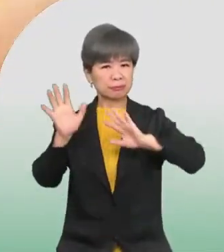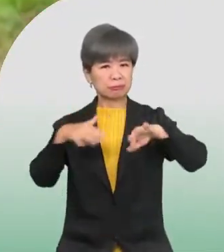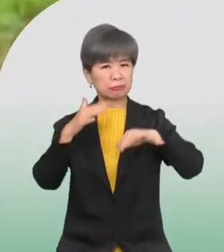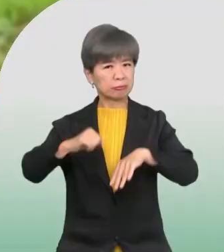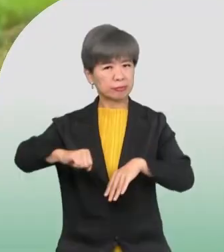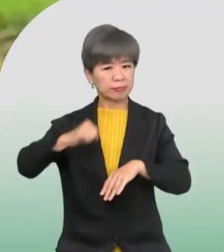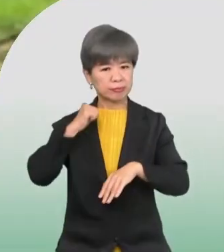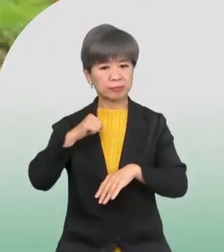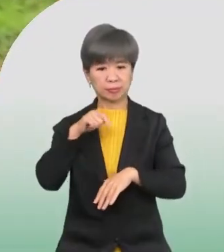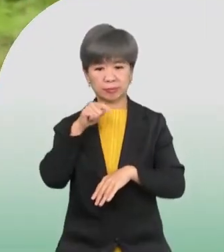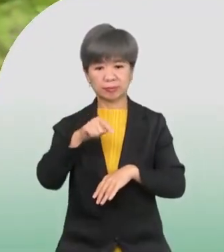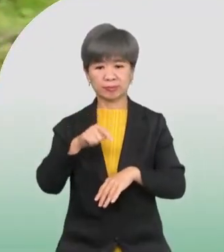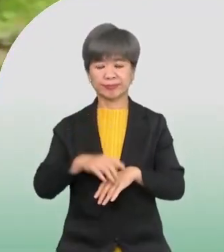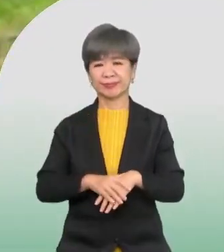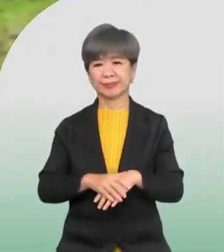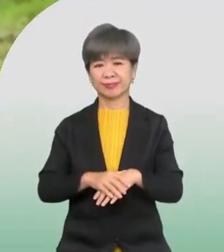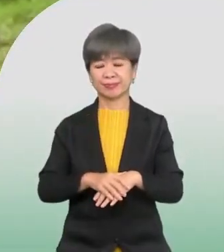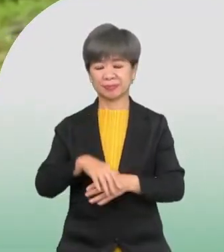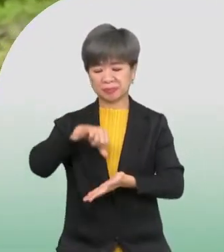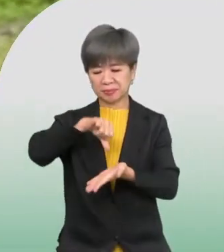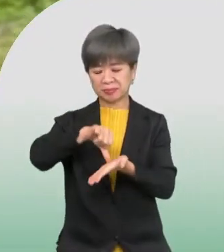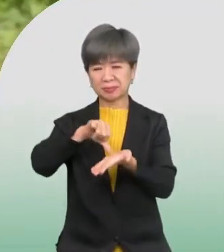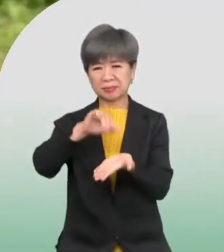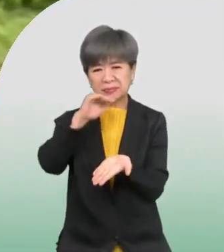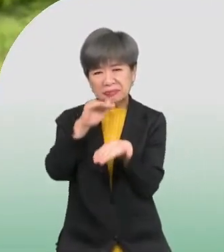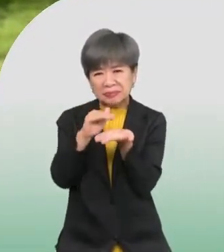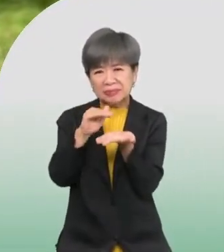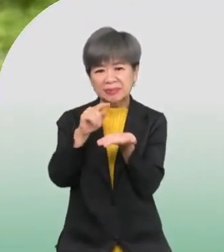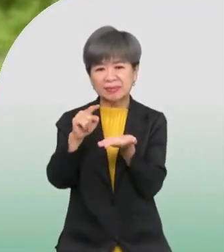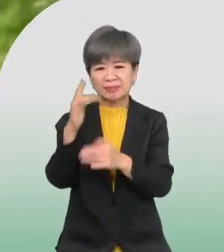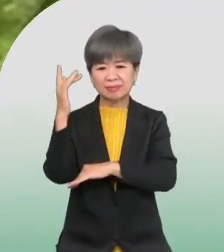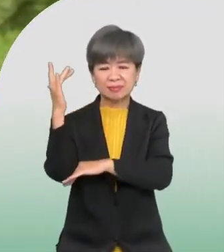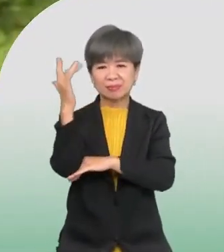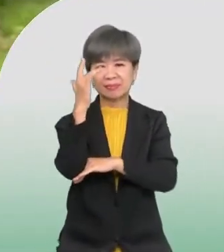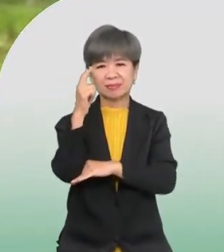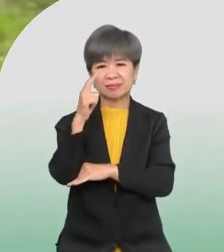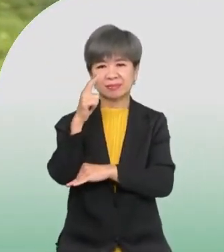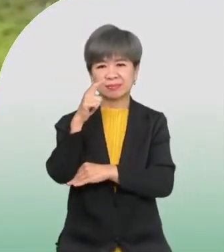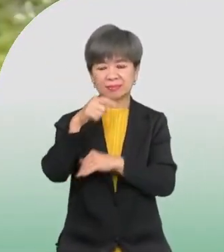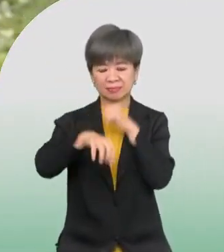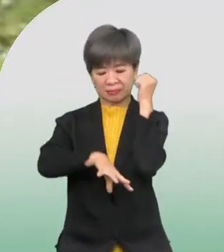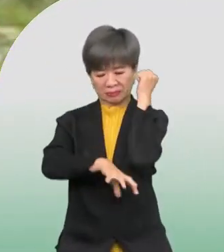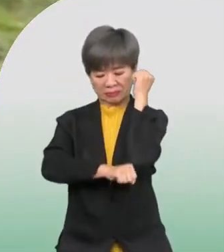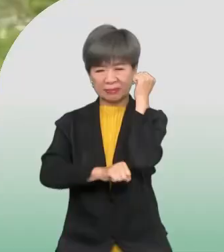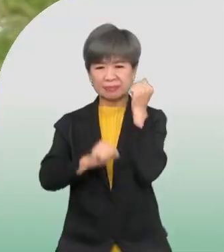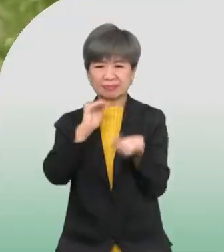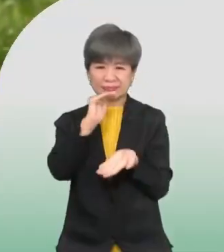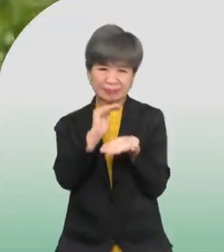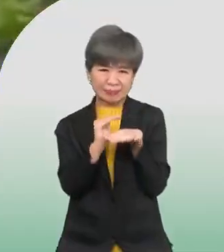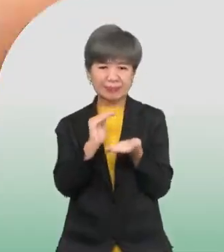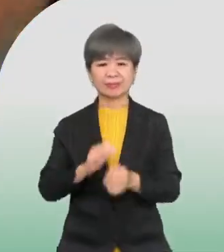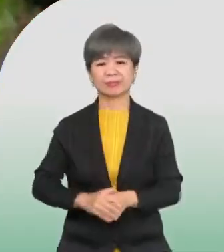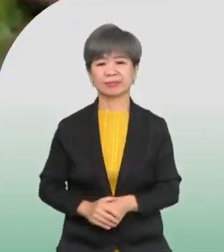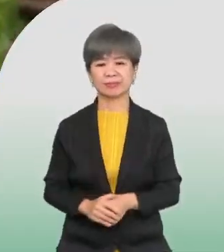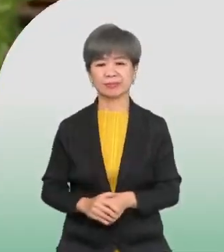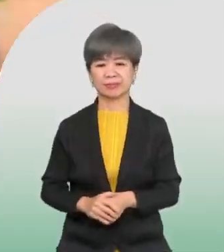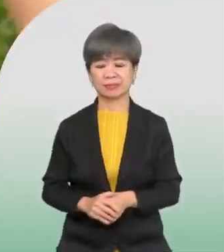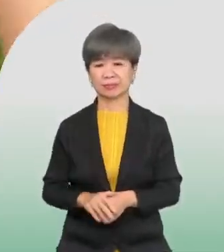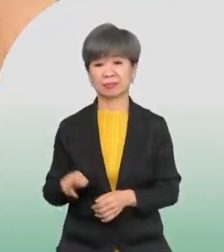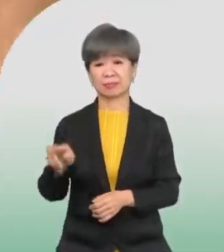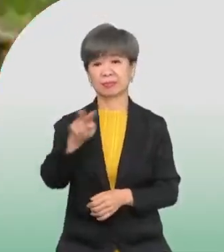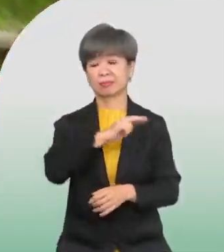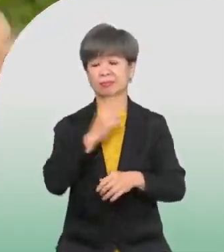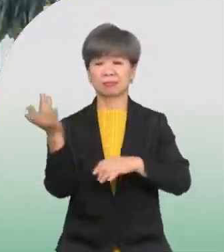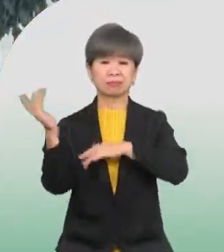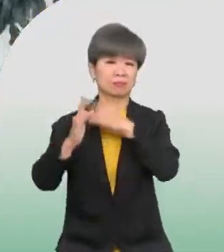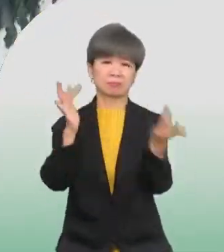边农药先欠，就是说种的太浅了，所以我们这边跟那边